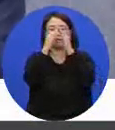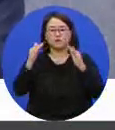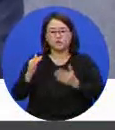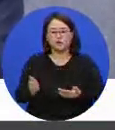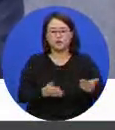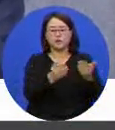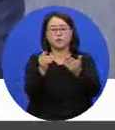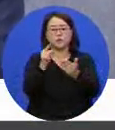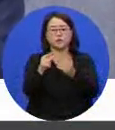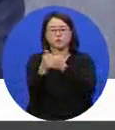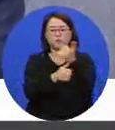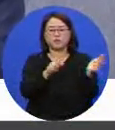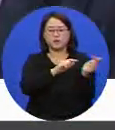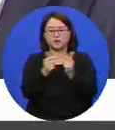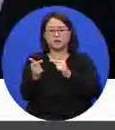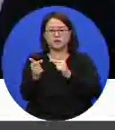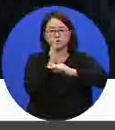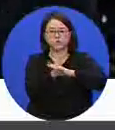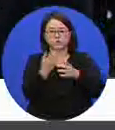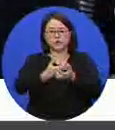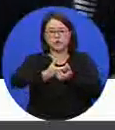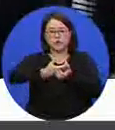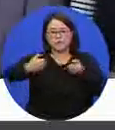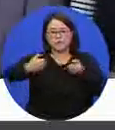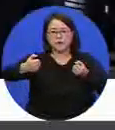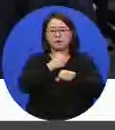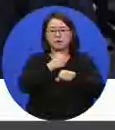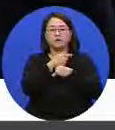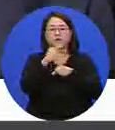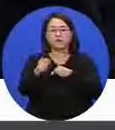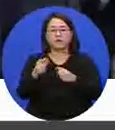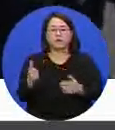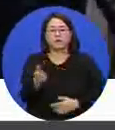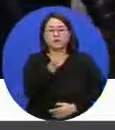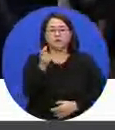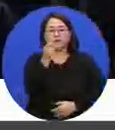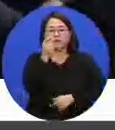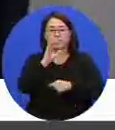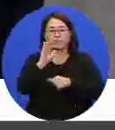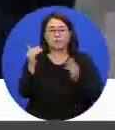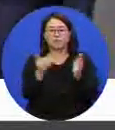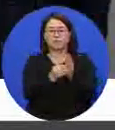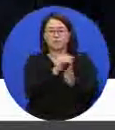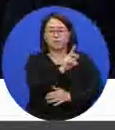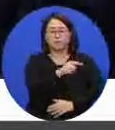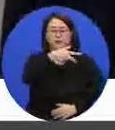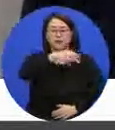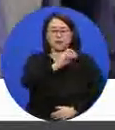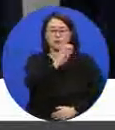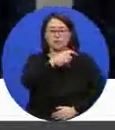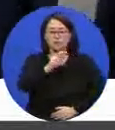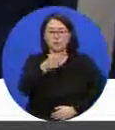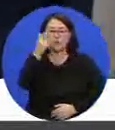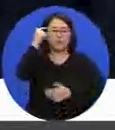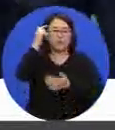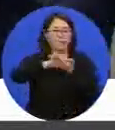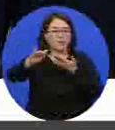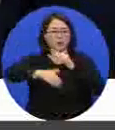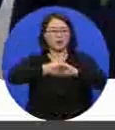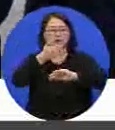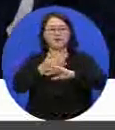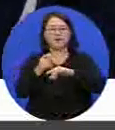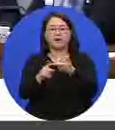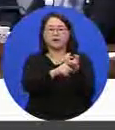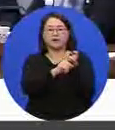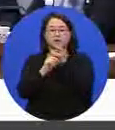움직임이 빨라지고 있습니다. 국민의당 정동영, 박지원, 천정배 의원이 주도하고 있는 평화개혁연대는 오늘